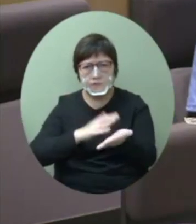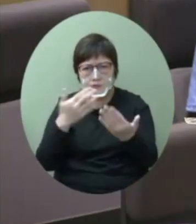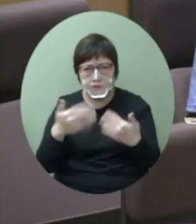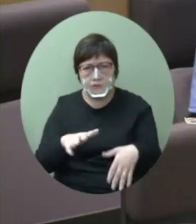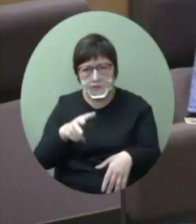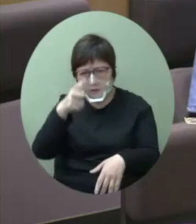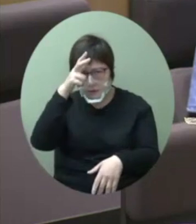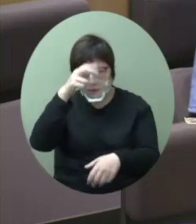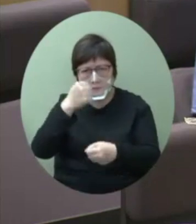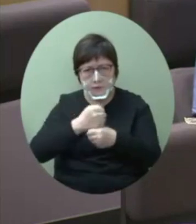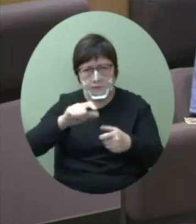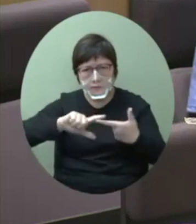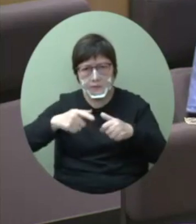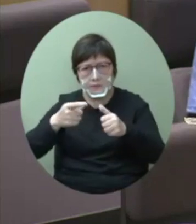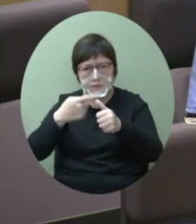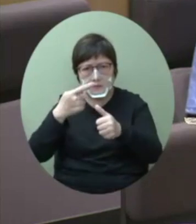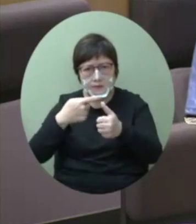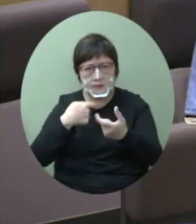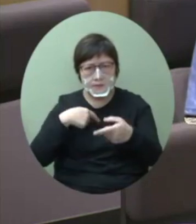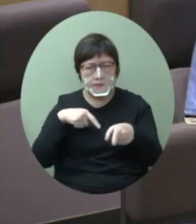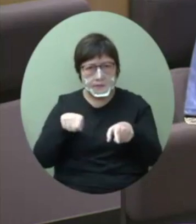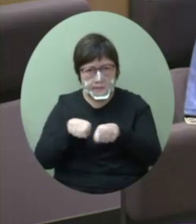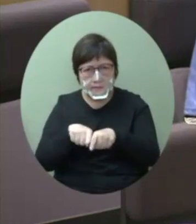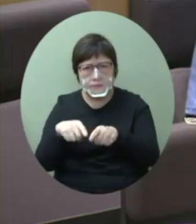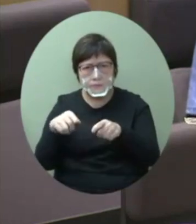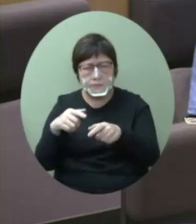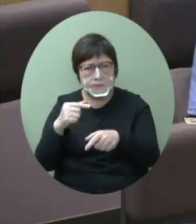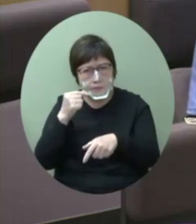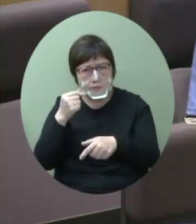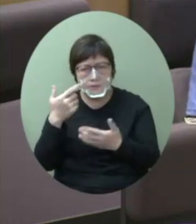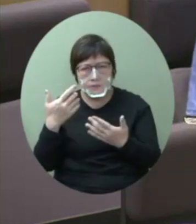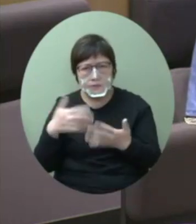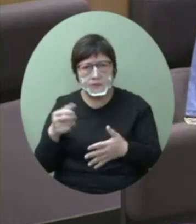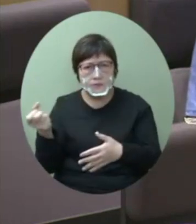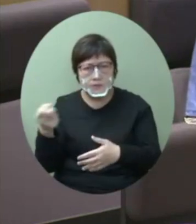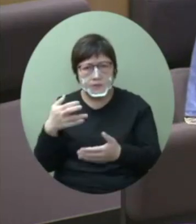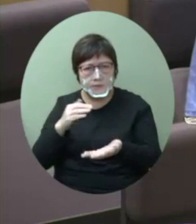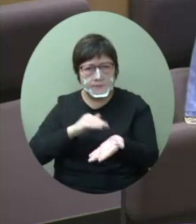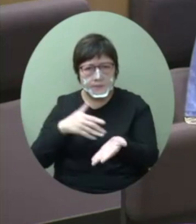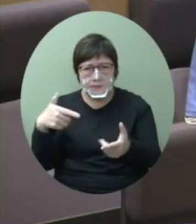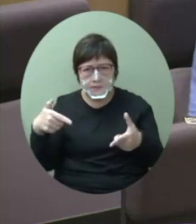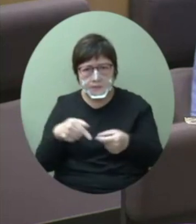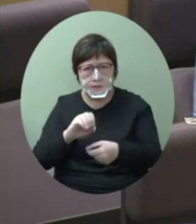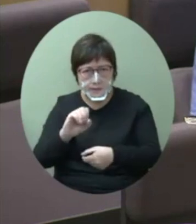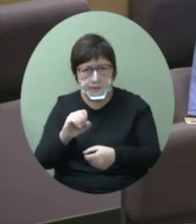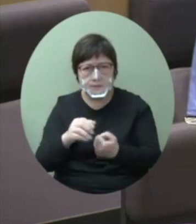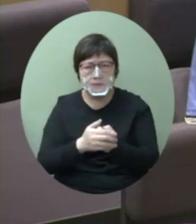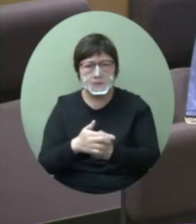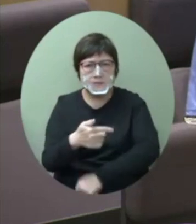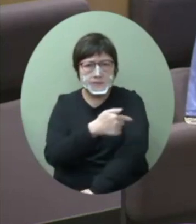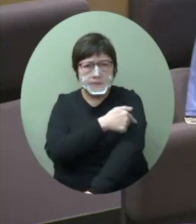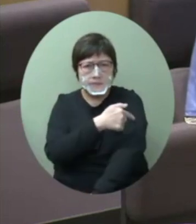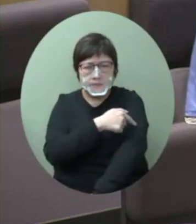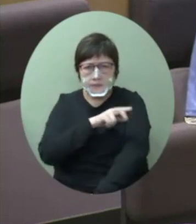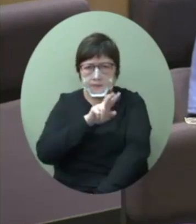做法是不是先共存再清零呢？即在具體策略措施上面呢，即在疫苗接種呢，即參